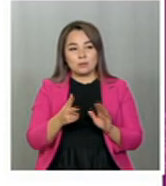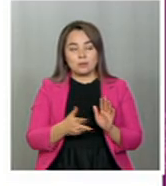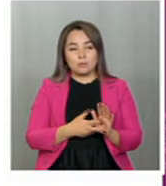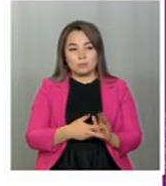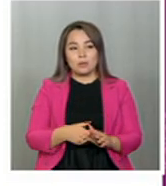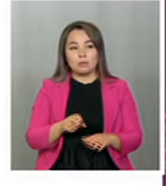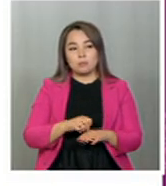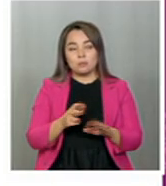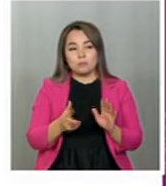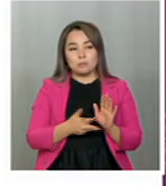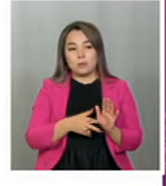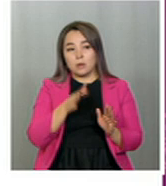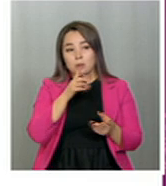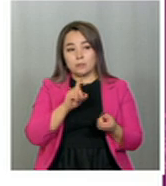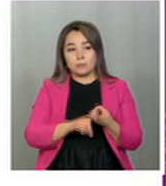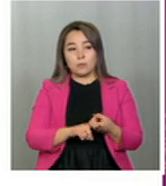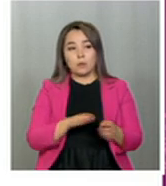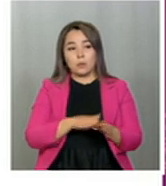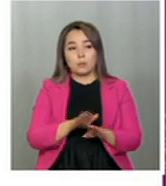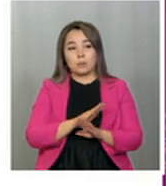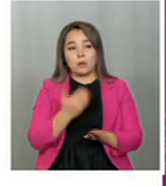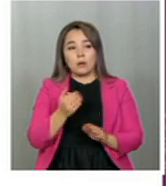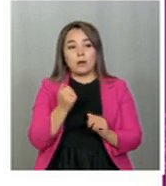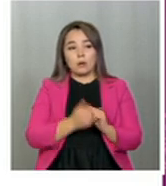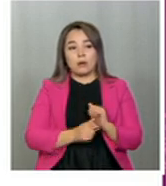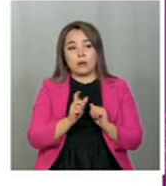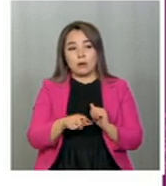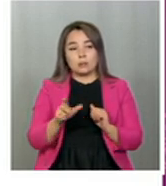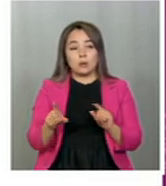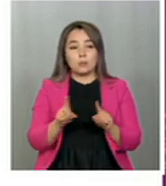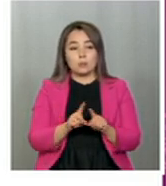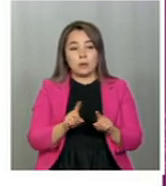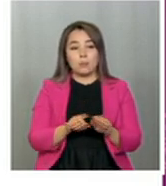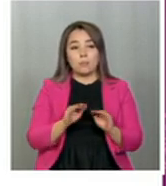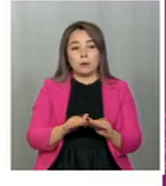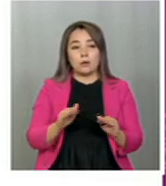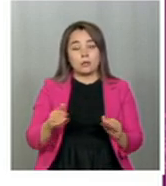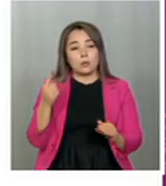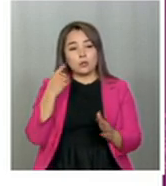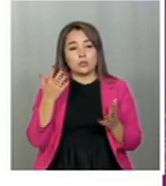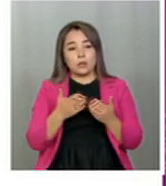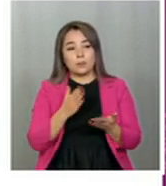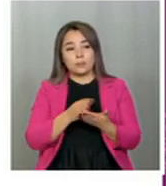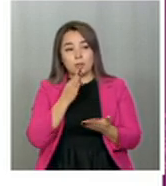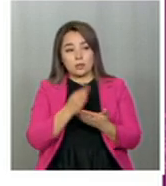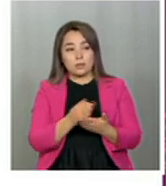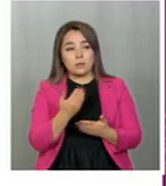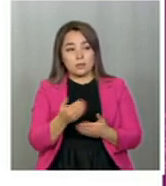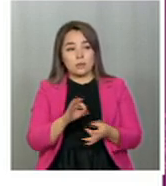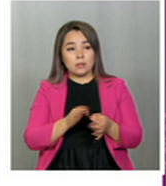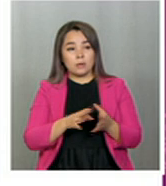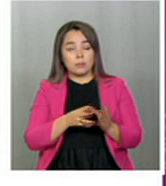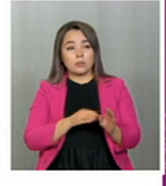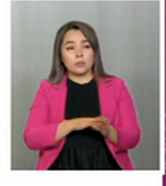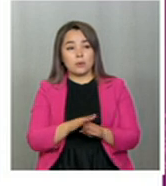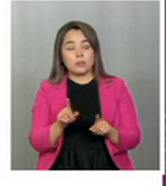Мен 18 жасқа толмаған әрбір адамды бала деп санау шарт дегенмен толық